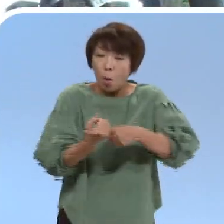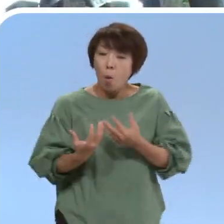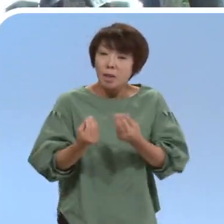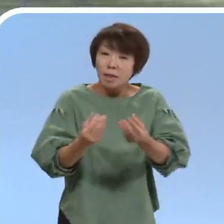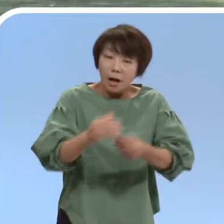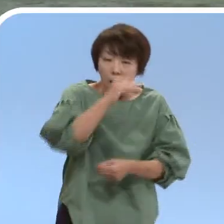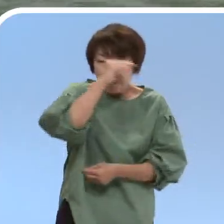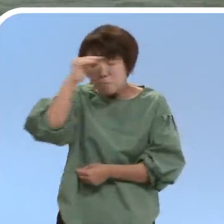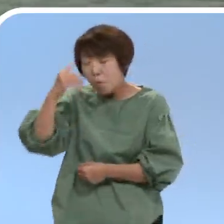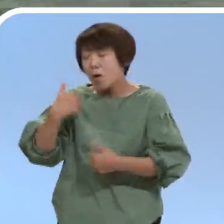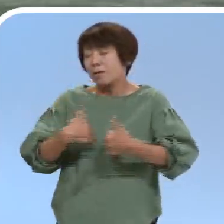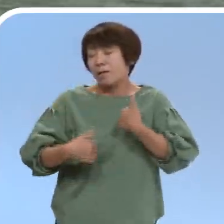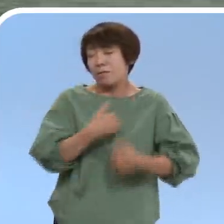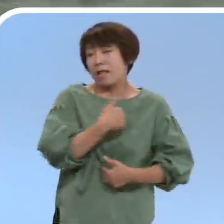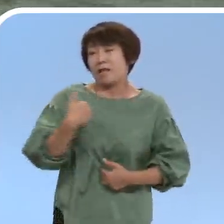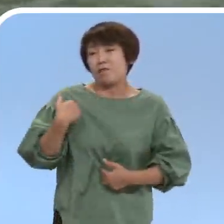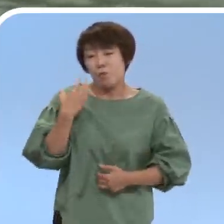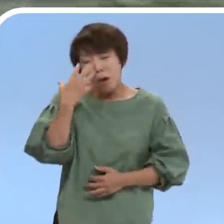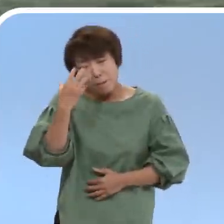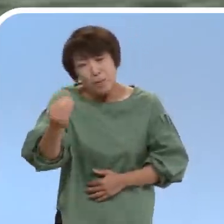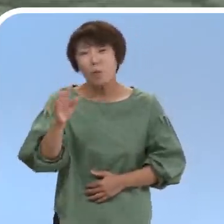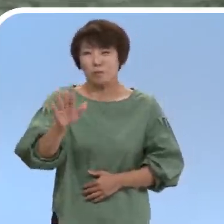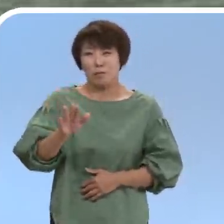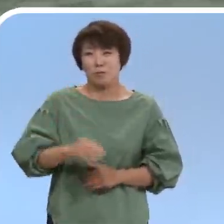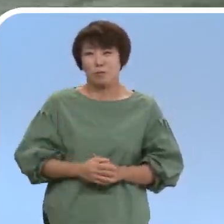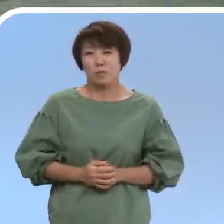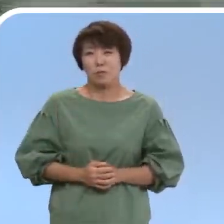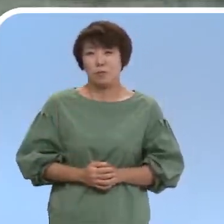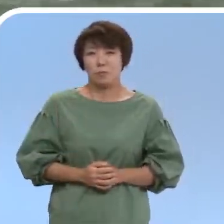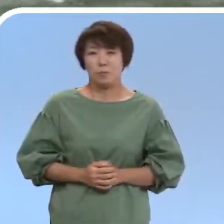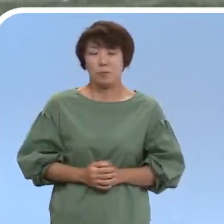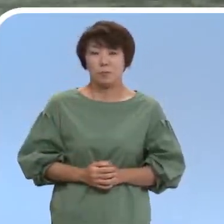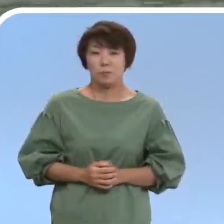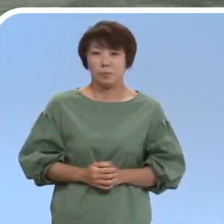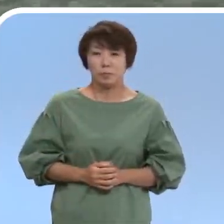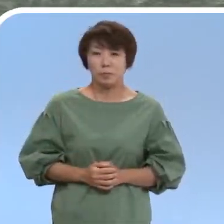に海の上からの景色が楽しめるのもペーロンの魅力。